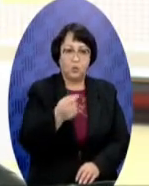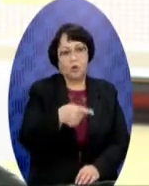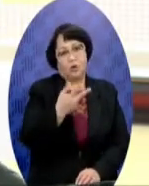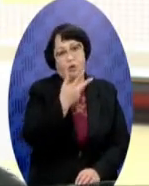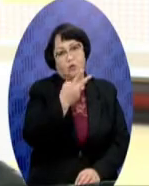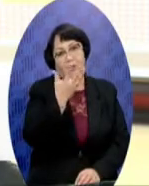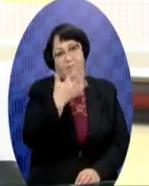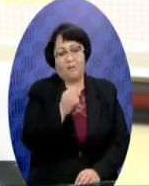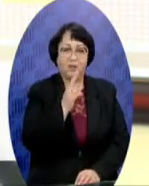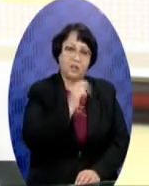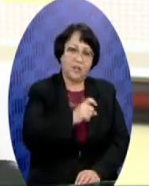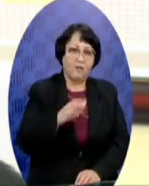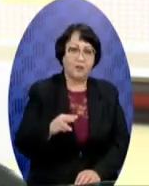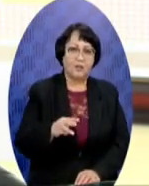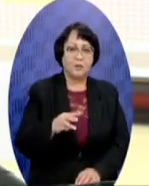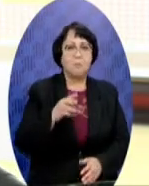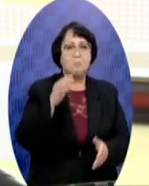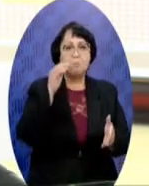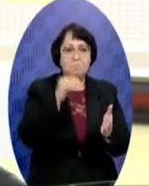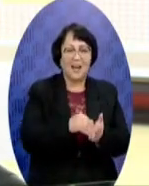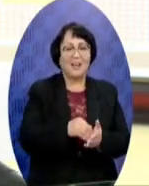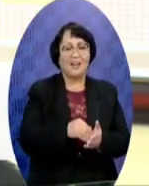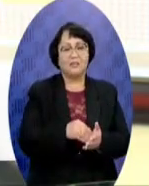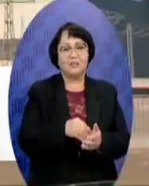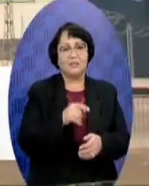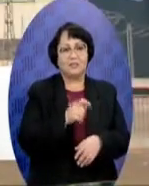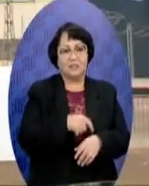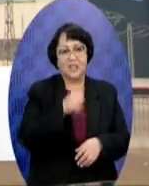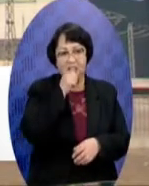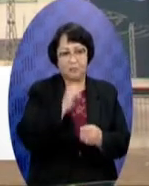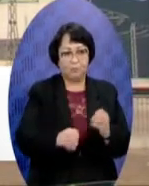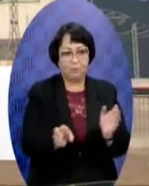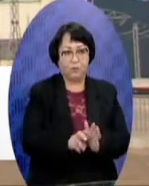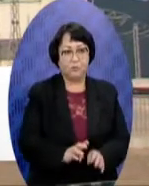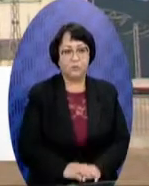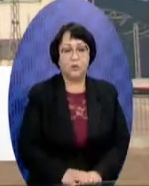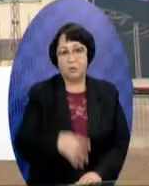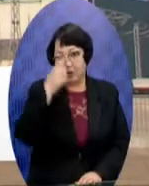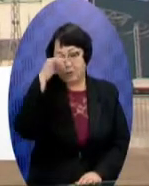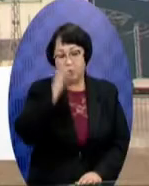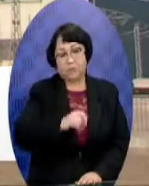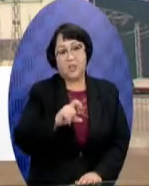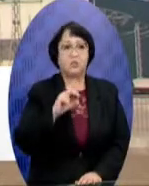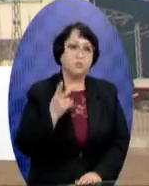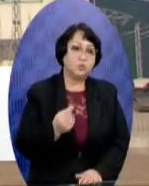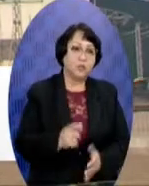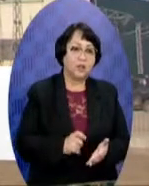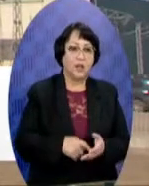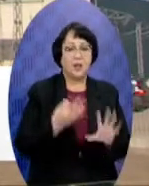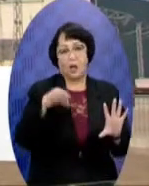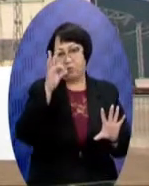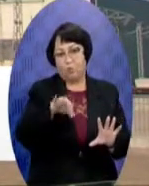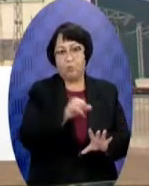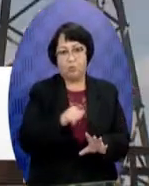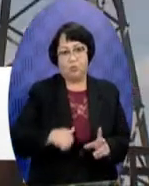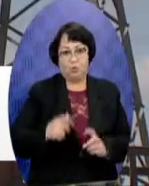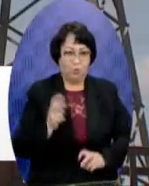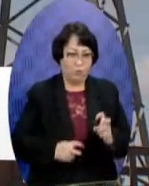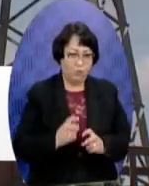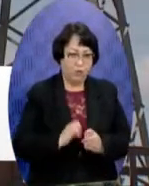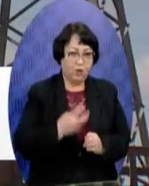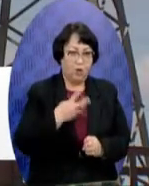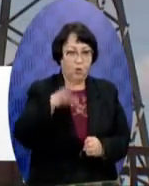200-250 киловатт 1000 киловатт цагийн хэмнэлт гарч иж байгаа байхгүй юу? Манай улс эрчим хүчний хэрэглээнийх 80 орчим хувийг өөрсдөө үйлдвэрлэж